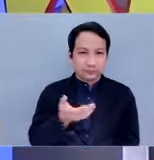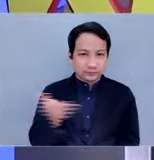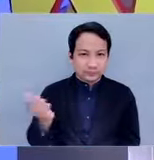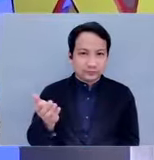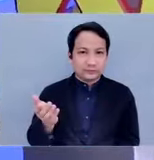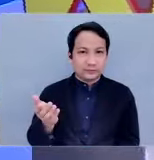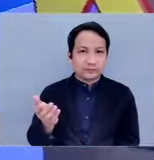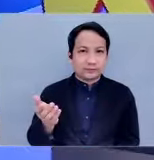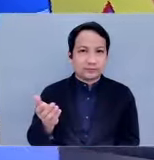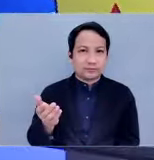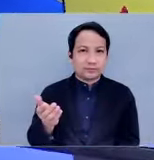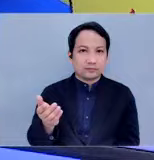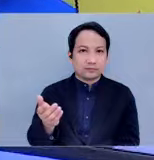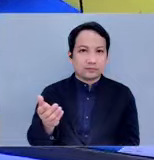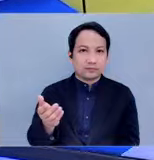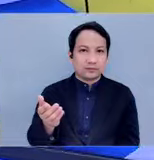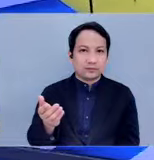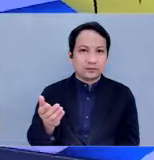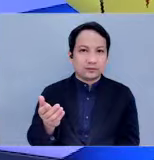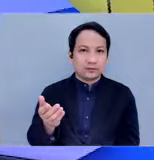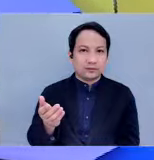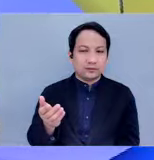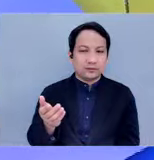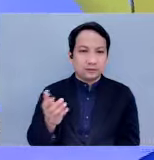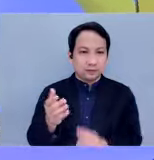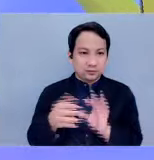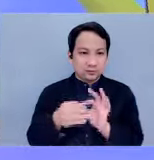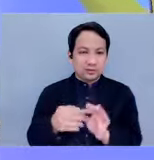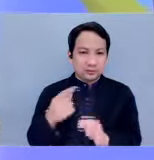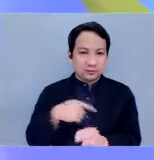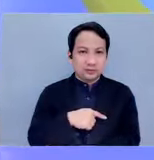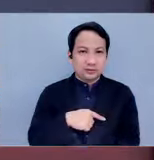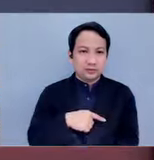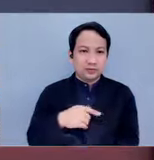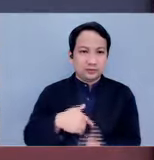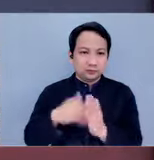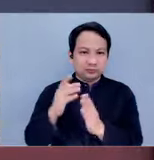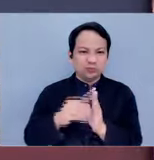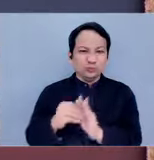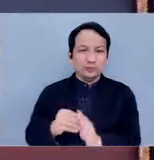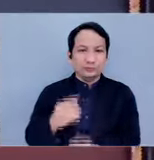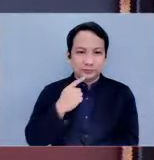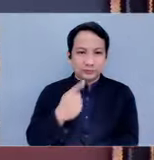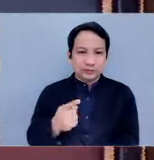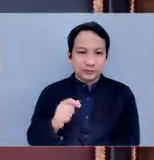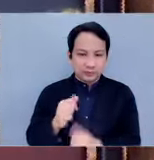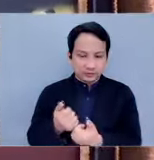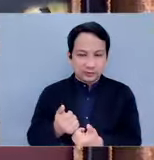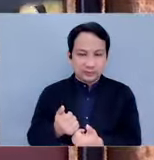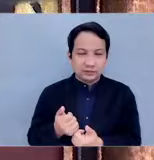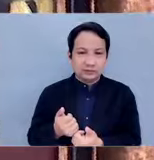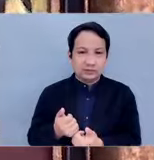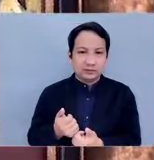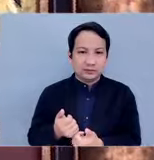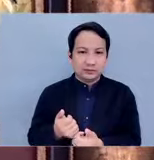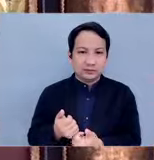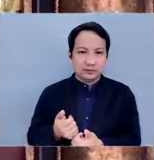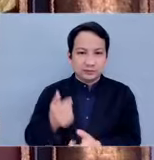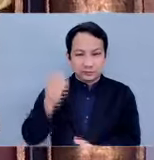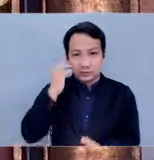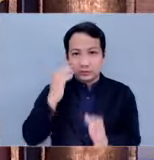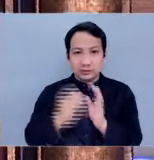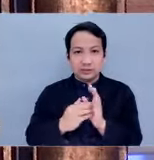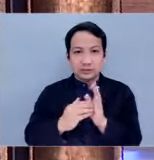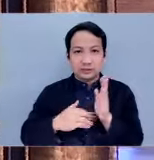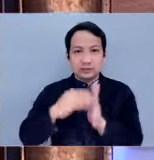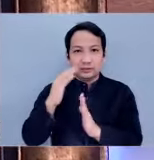to put some more details po and some elements po around the painting po. Paano ba magpagawa sa'yo? Magpapadala muna ng picture, tapos iko-coat mo per